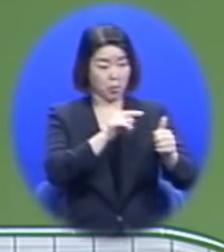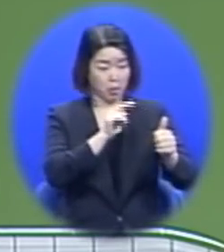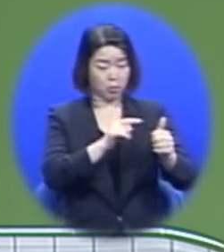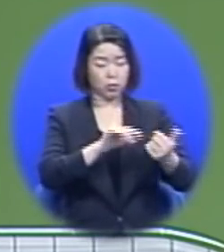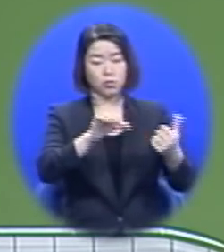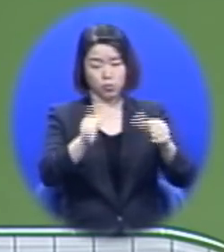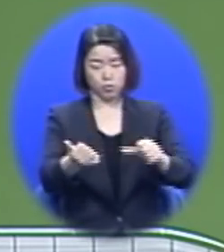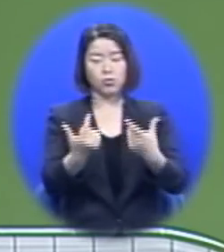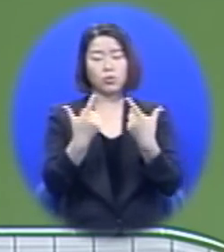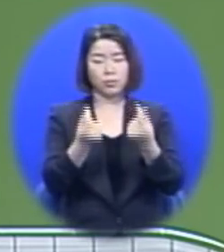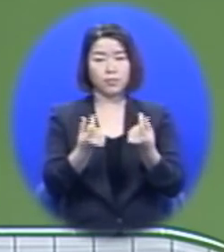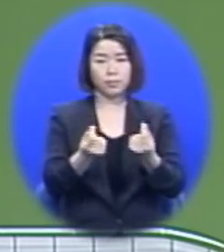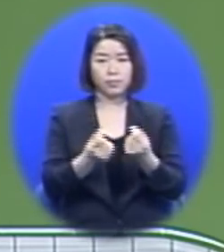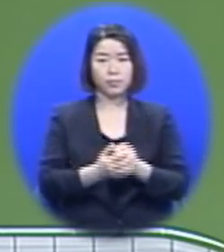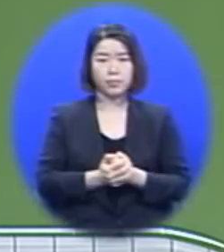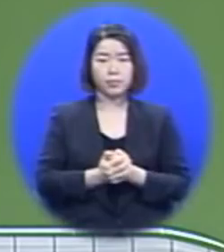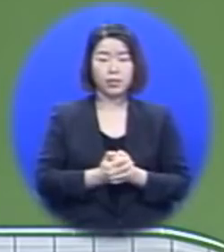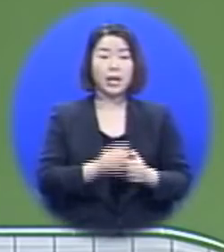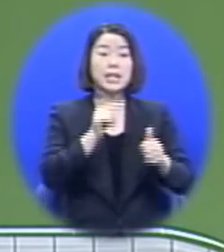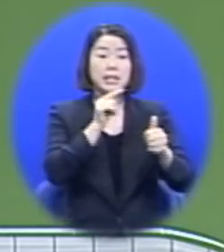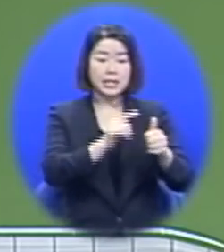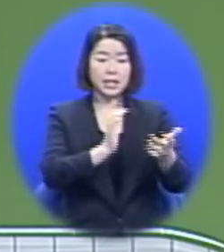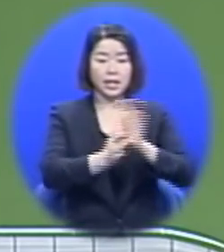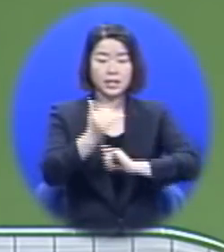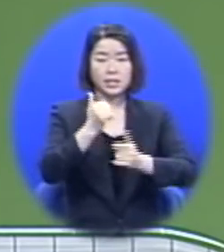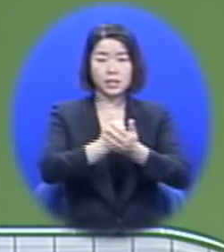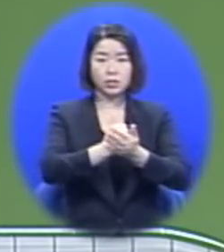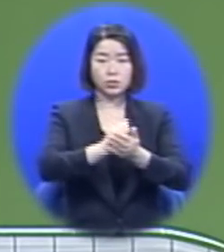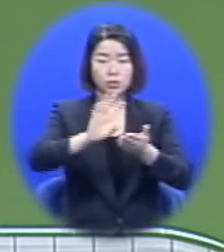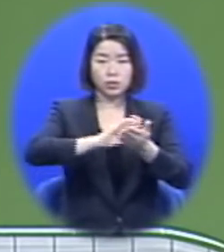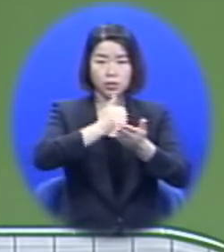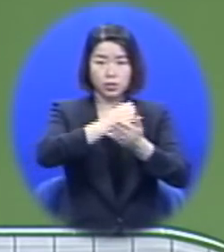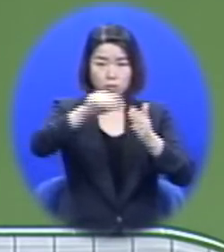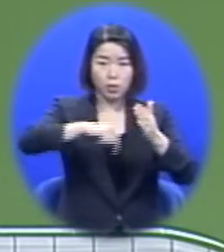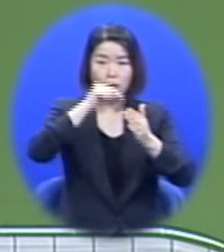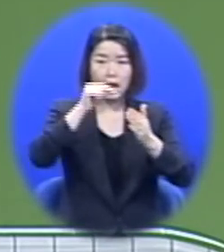것이야. 네가 예수 그리스도 안에 있으니까.